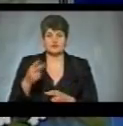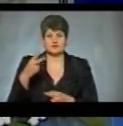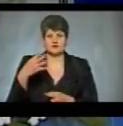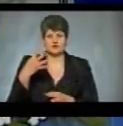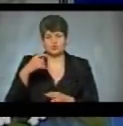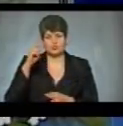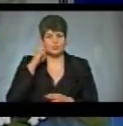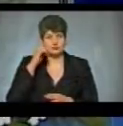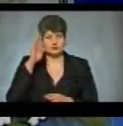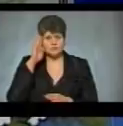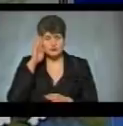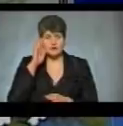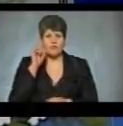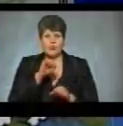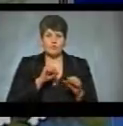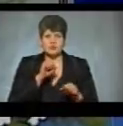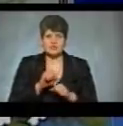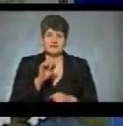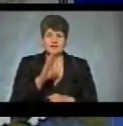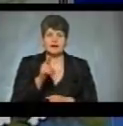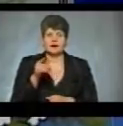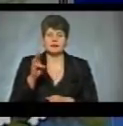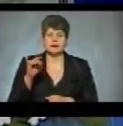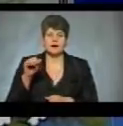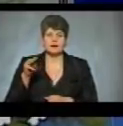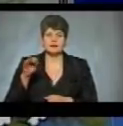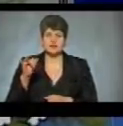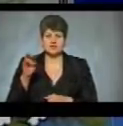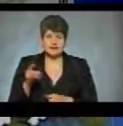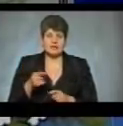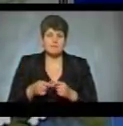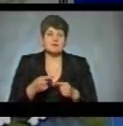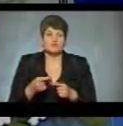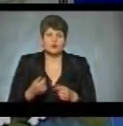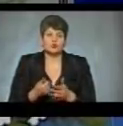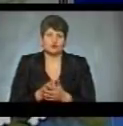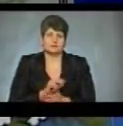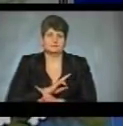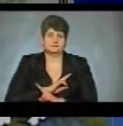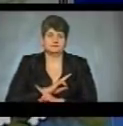побитті 20-річного тернополянина Віталія Гнатишина, яке призвело до його загибелі.